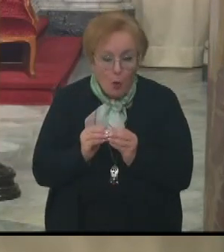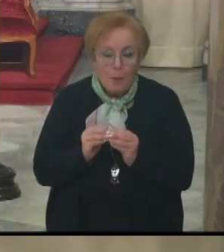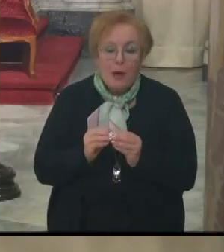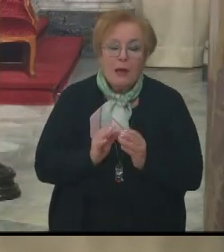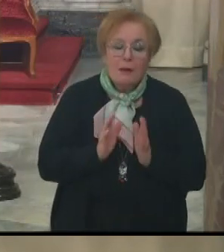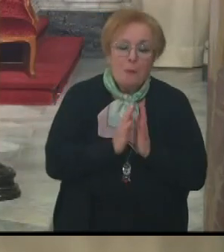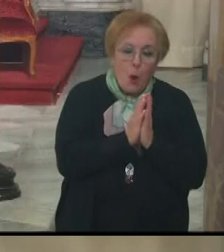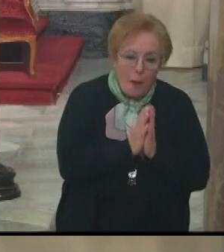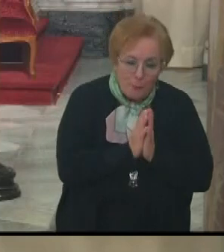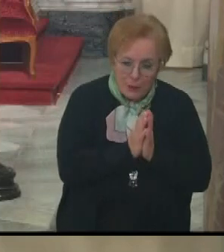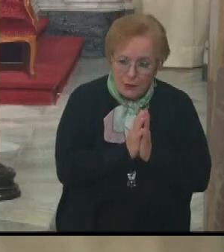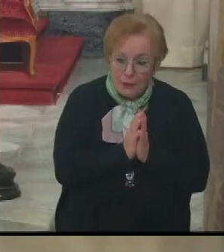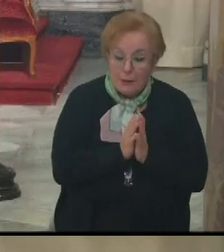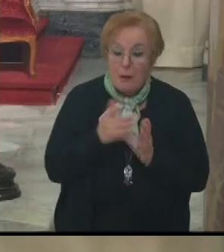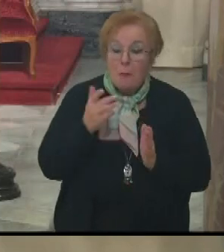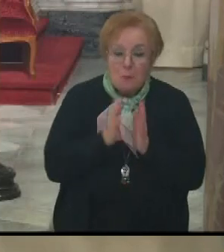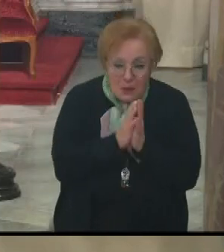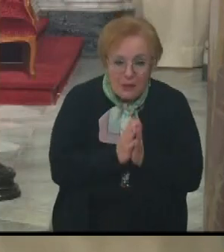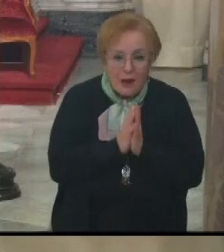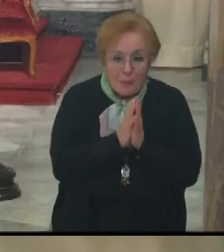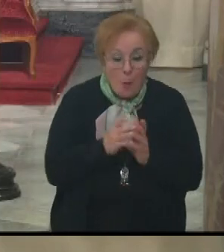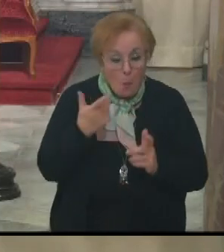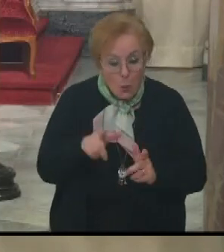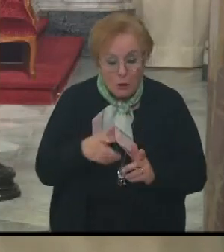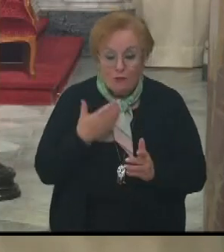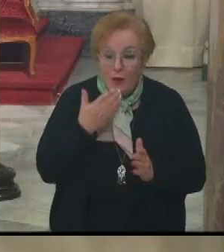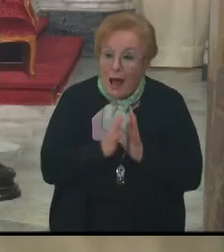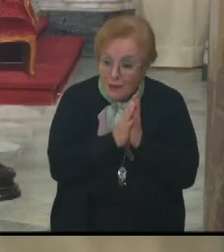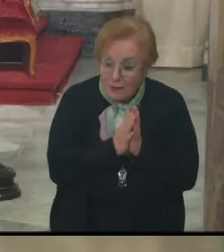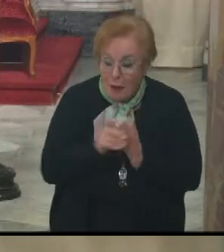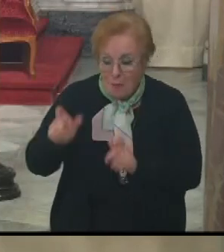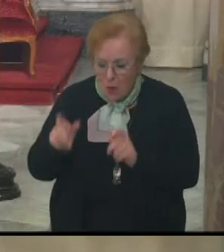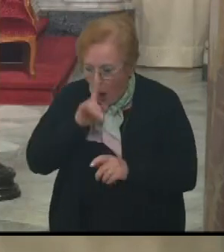cattiva possa cambiare il suo modo di fare.